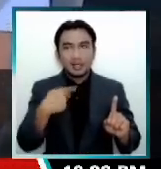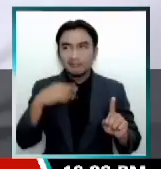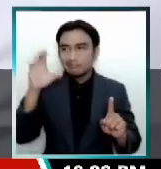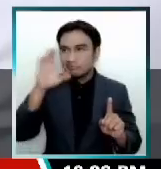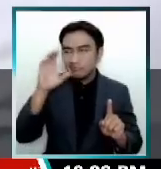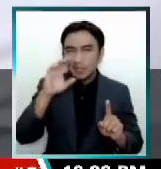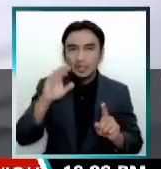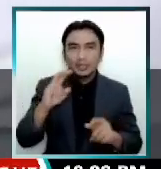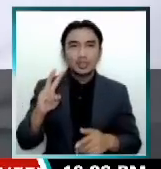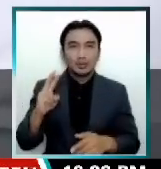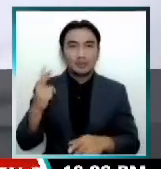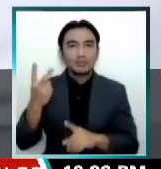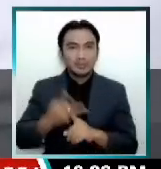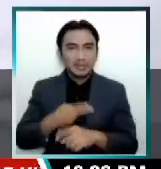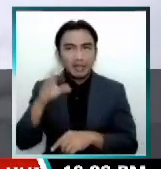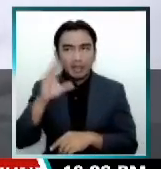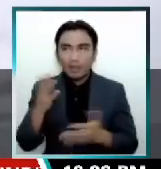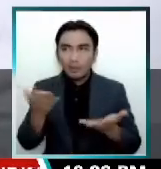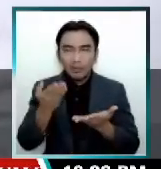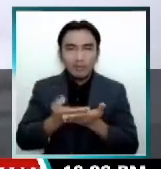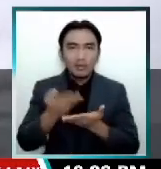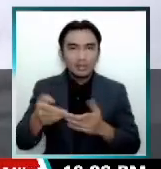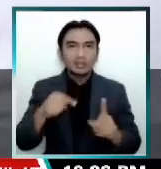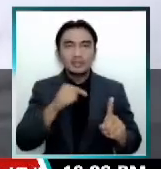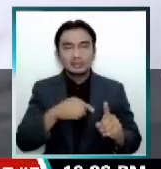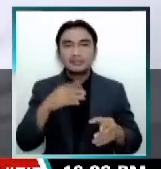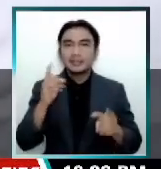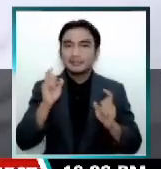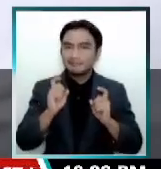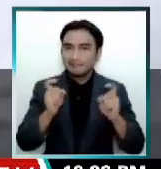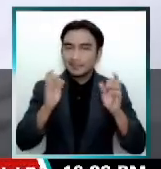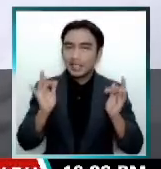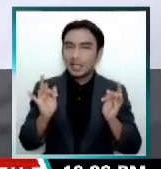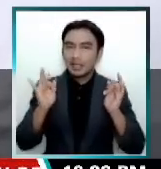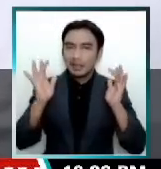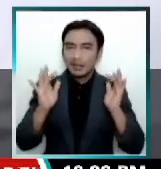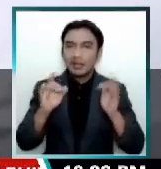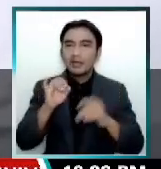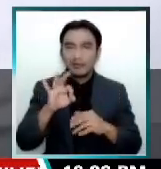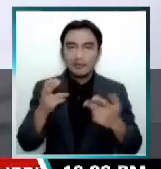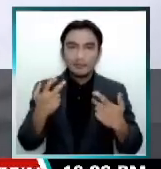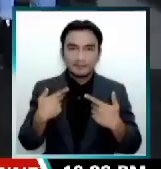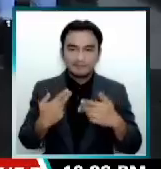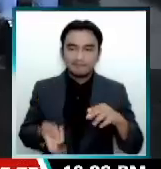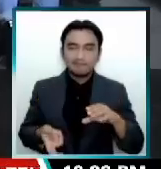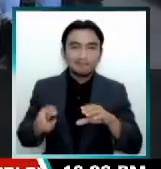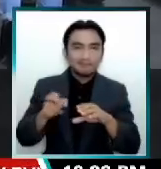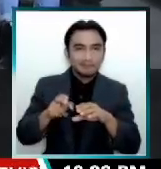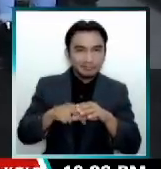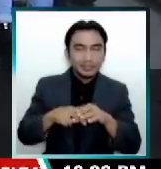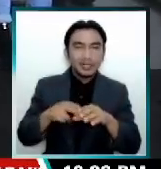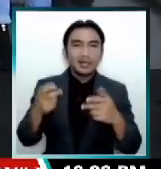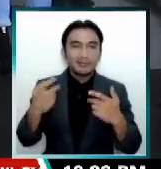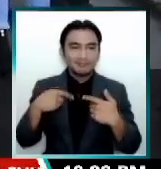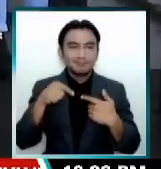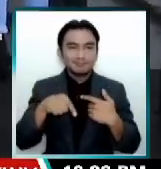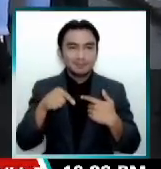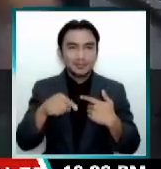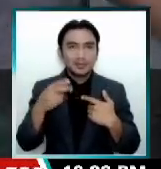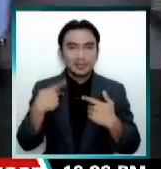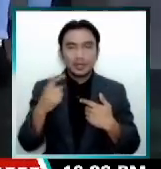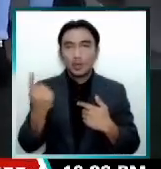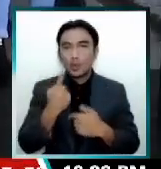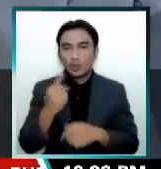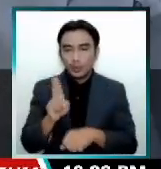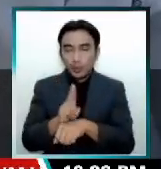card. Mas mapapadali raw sana ang kanyang commute papasok ng trabaho kung makakasakay siya sa tap-to-go bus na beep card lang ang tinatanggap